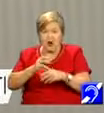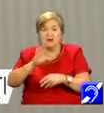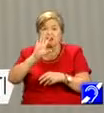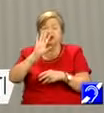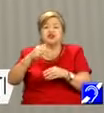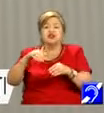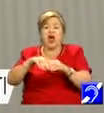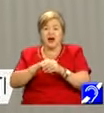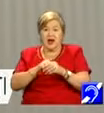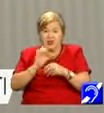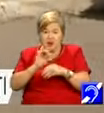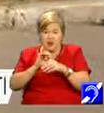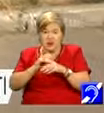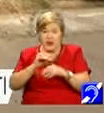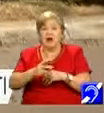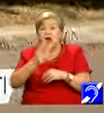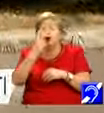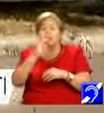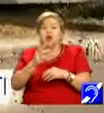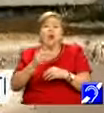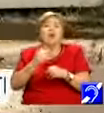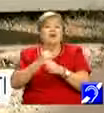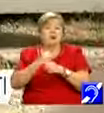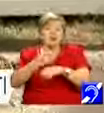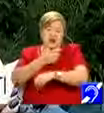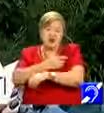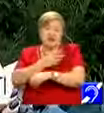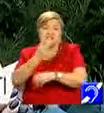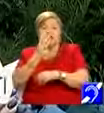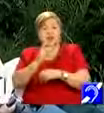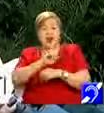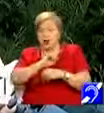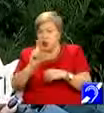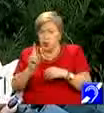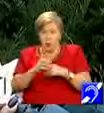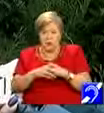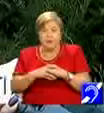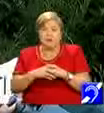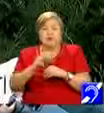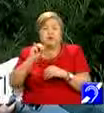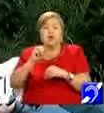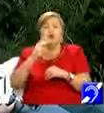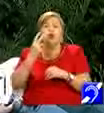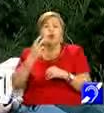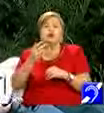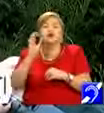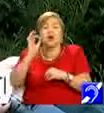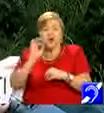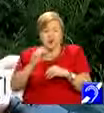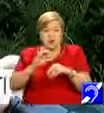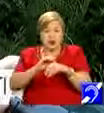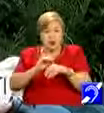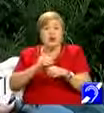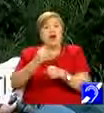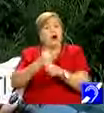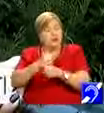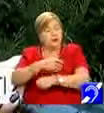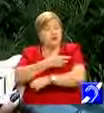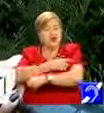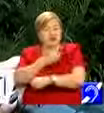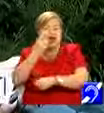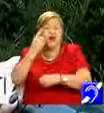medicale. 2 persoane erau vaccinate, 3 persoane nevaccinate. Medicii sunt în procent de 92% vaccinați, asistenții medicali